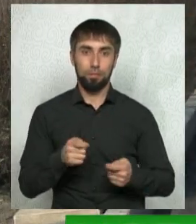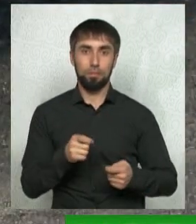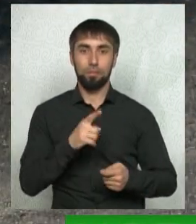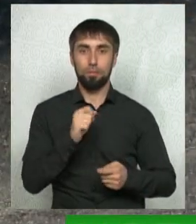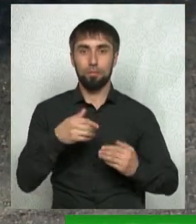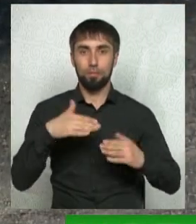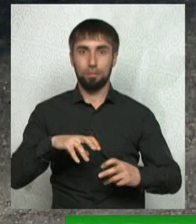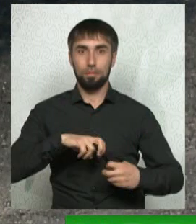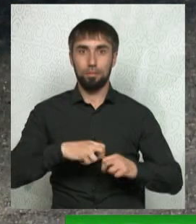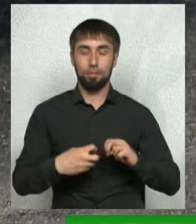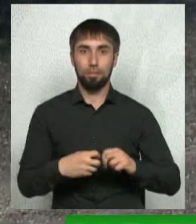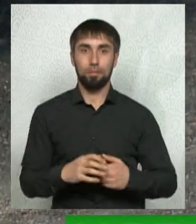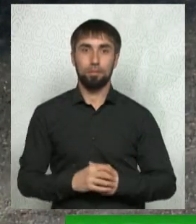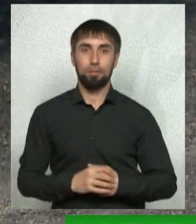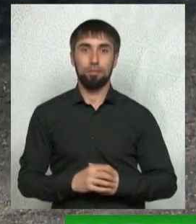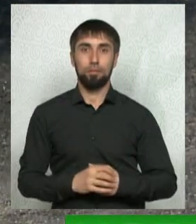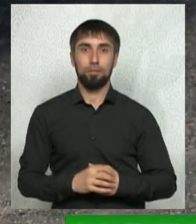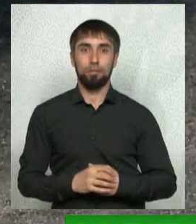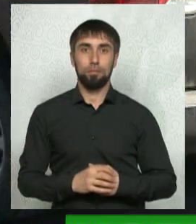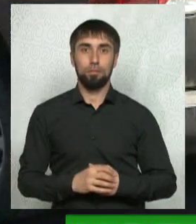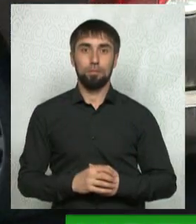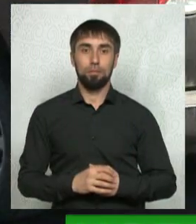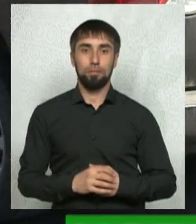за решением проблемы.